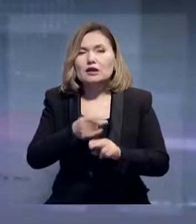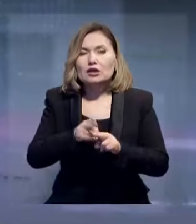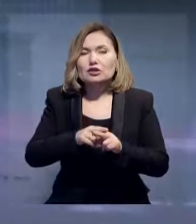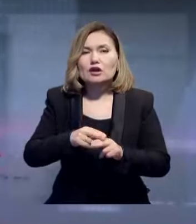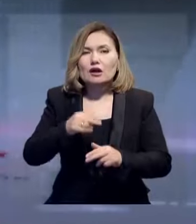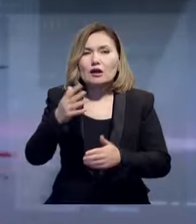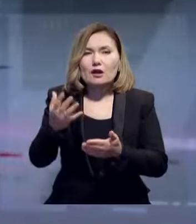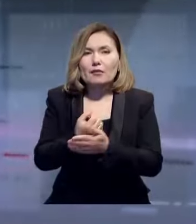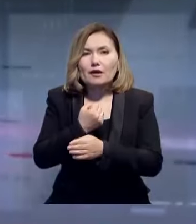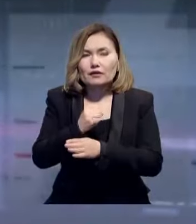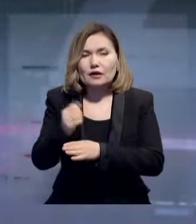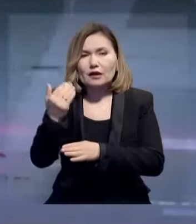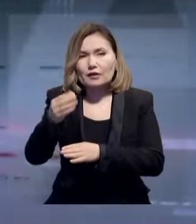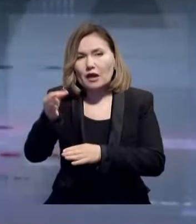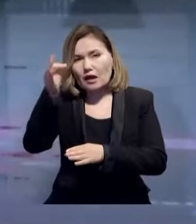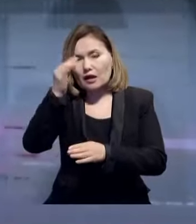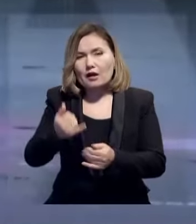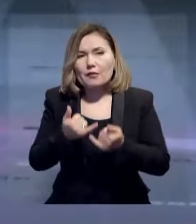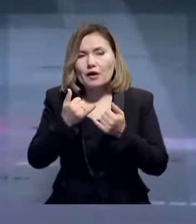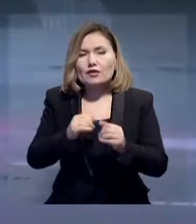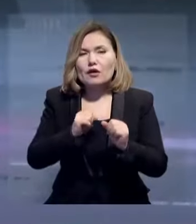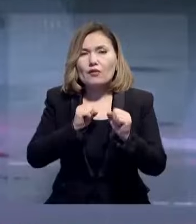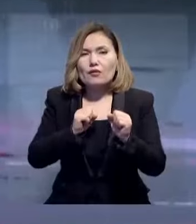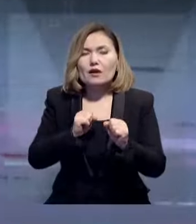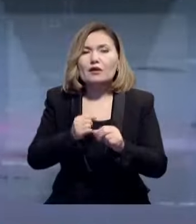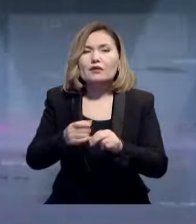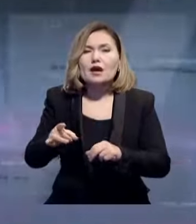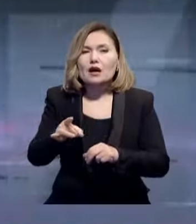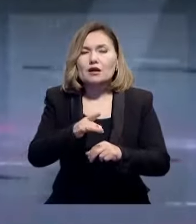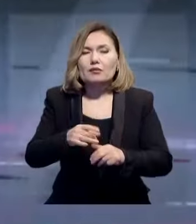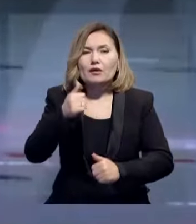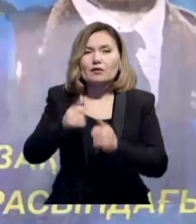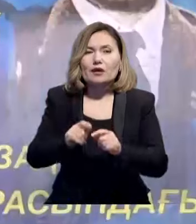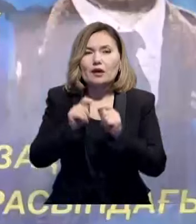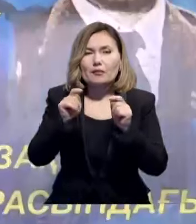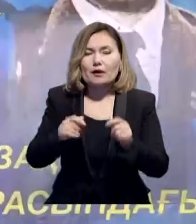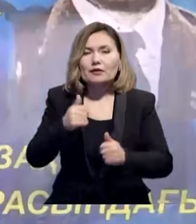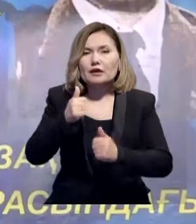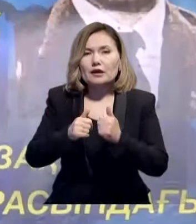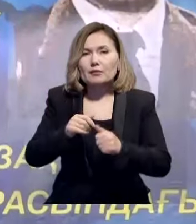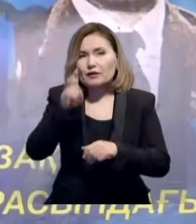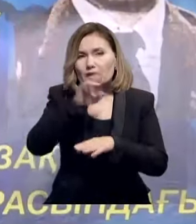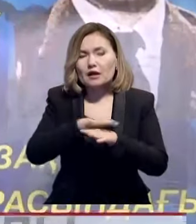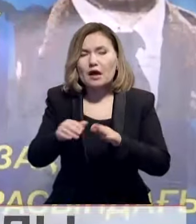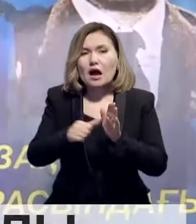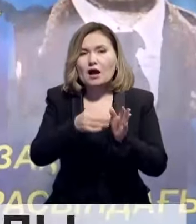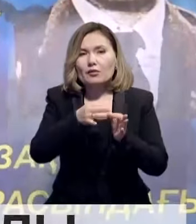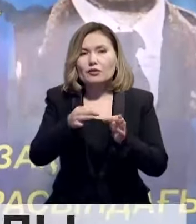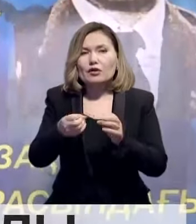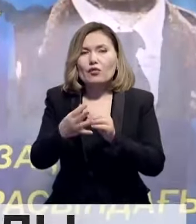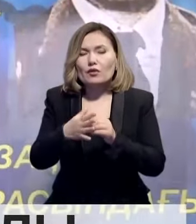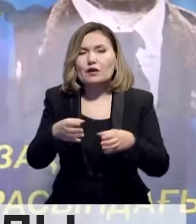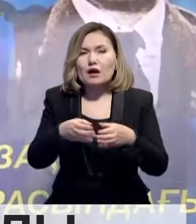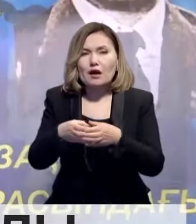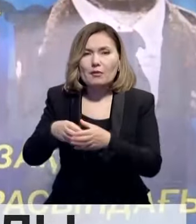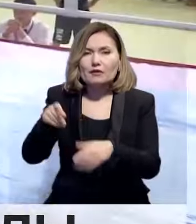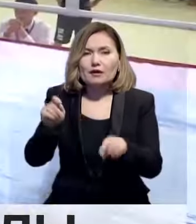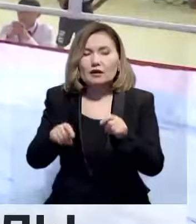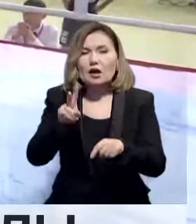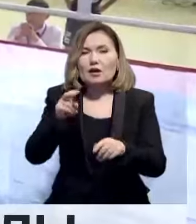Елеусіз Қыдыралинді еске алуға арналған бокстан бірінші республикалық турнир басталды. Жарысқа елдің 6 өңірінен 15 команда